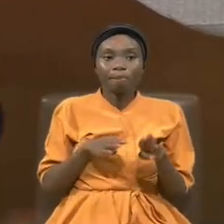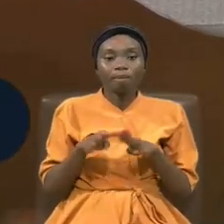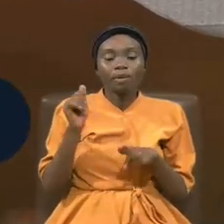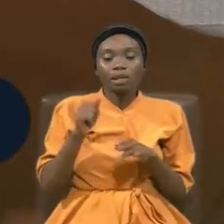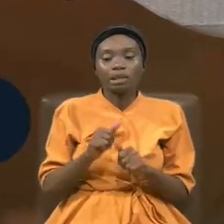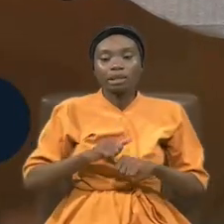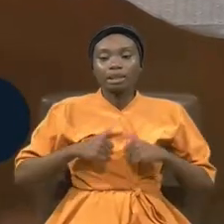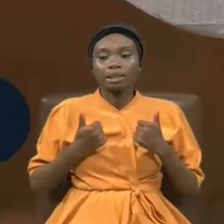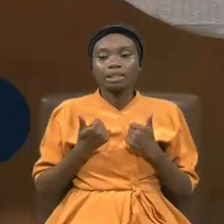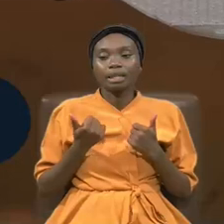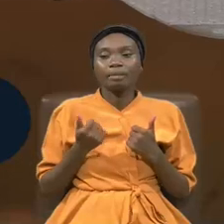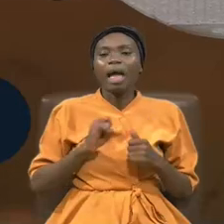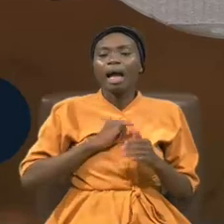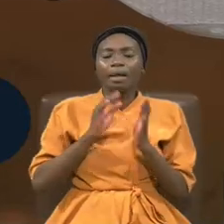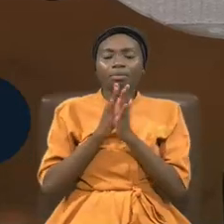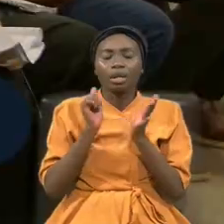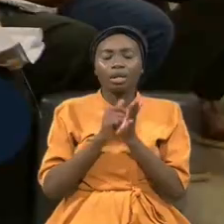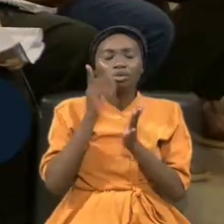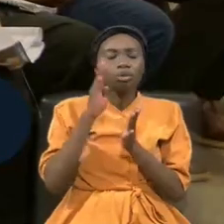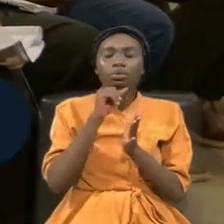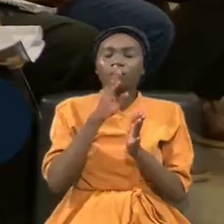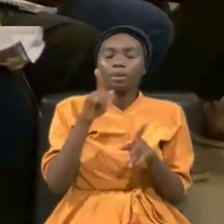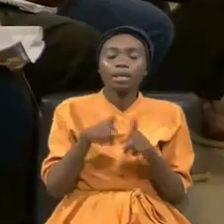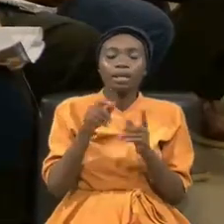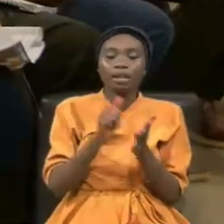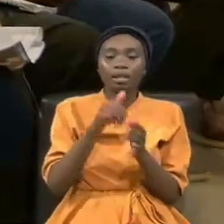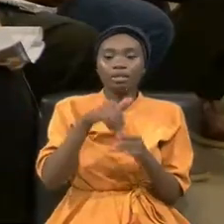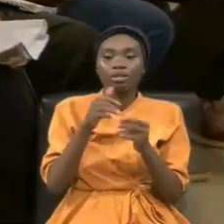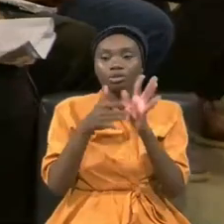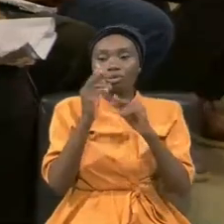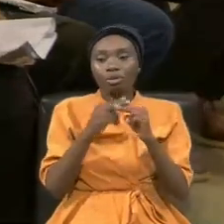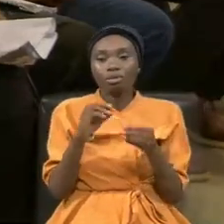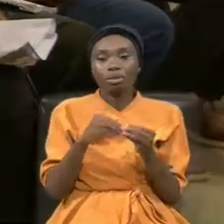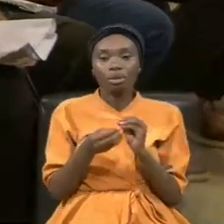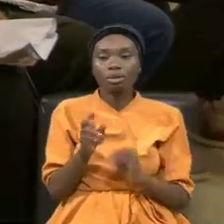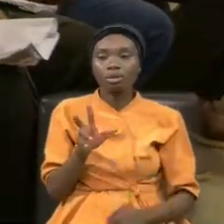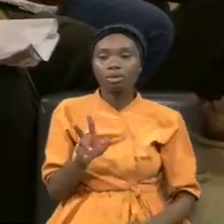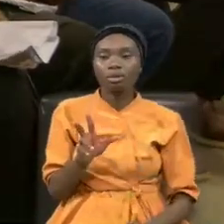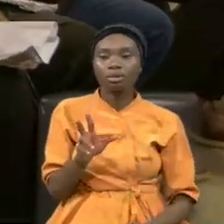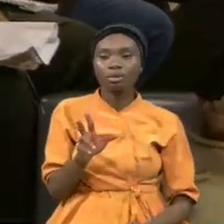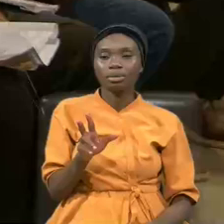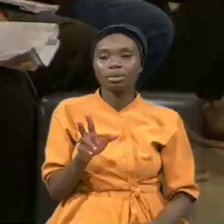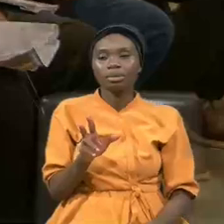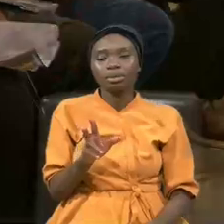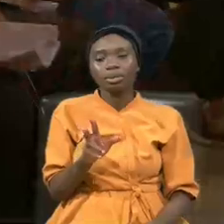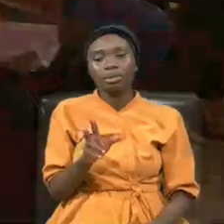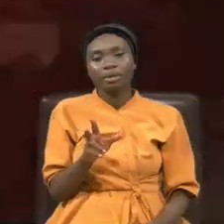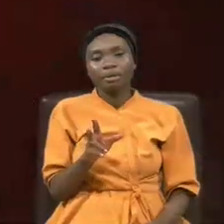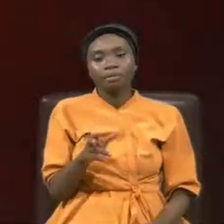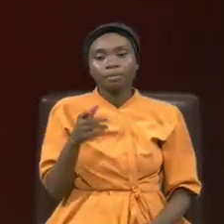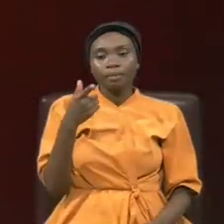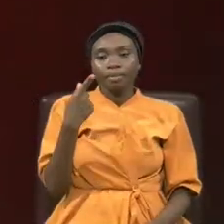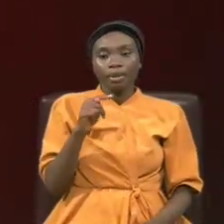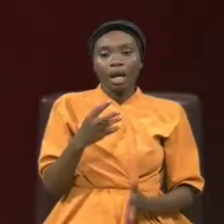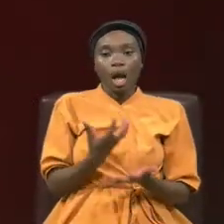renient. Je prie que vous ne soyez pas pareils. Voyons numéro 3 ici. Numéro 3, nous allons voir